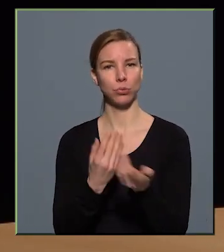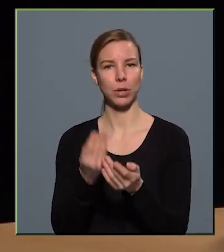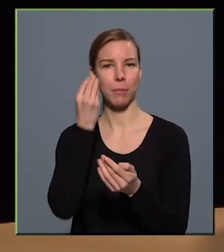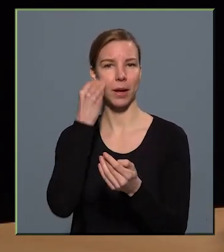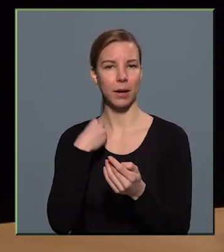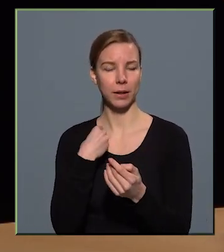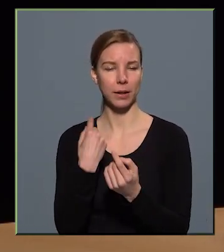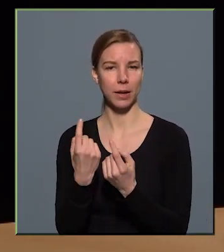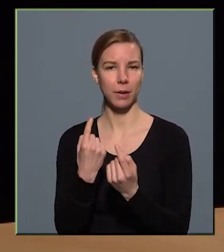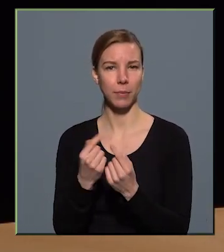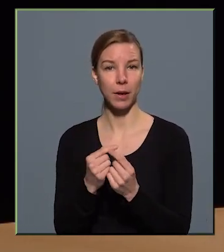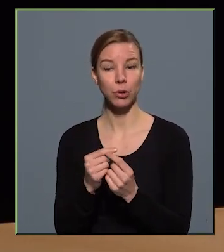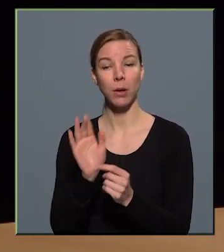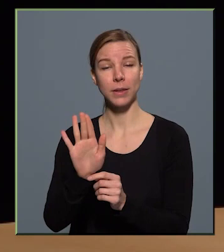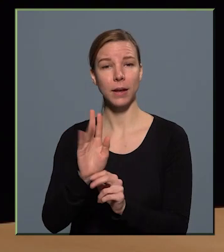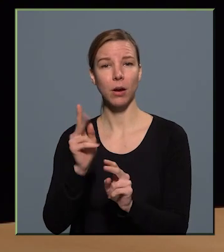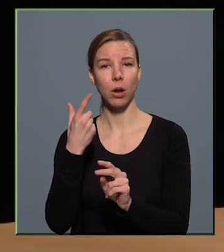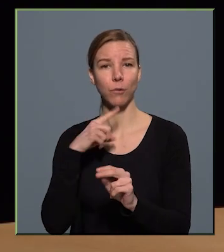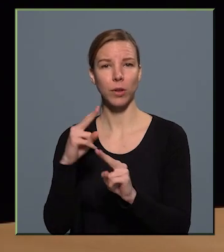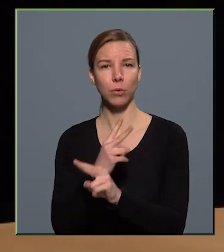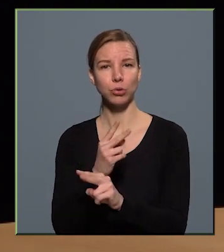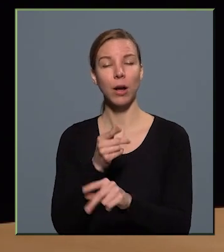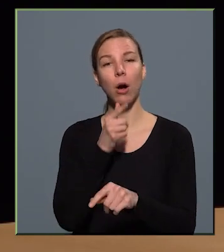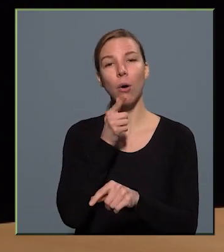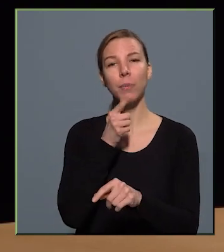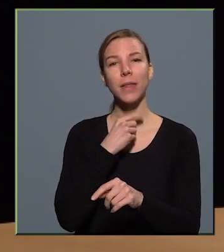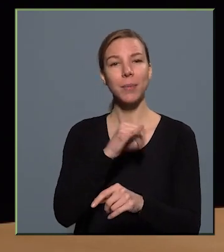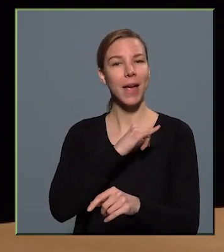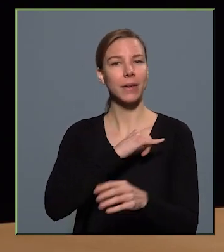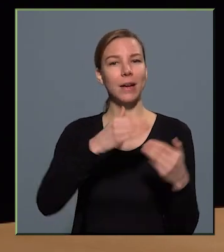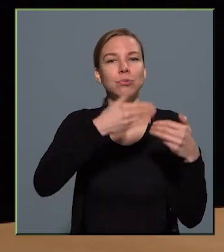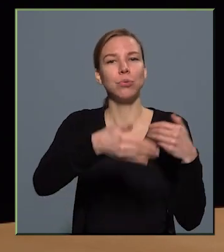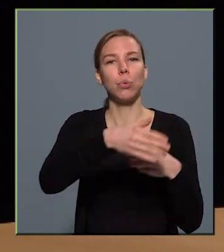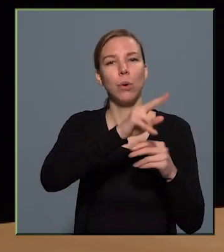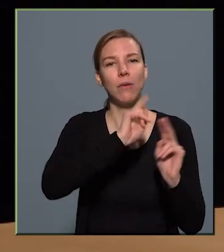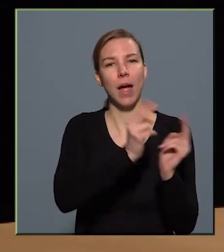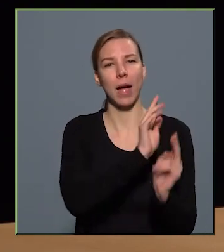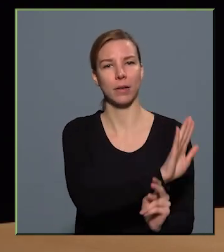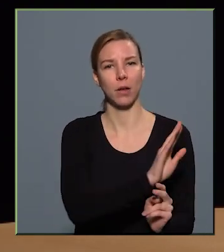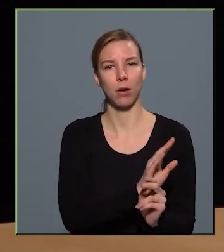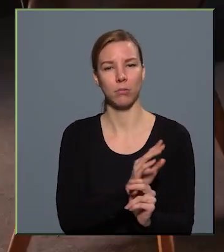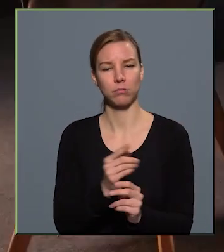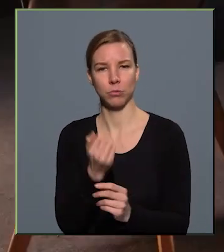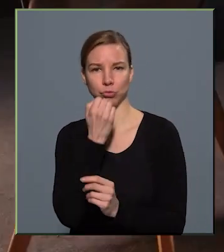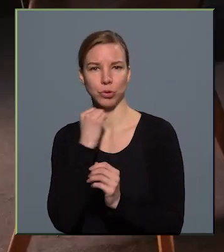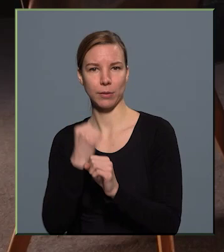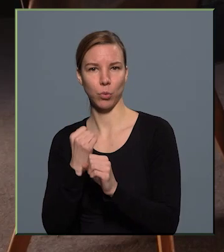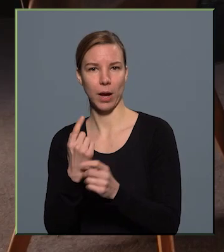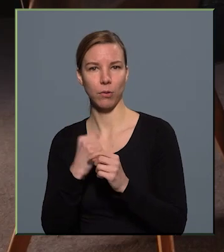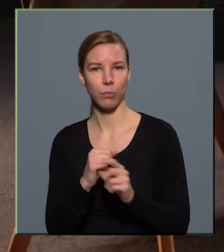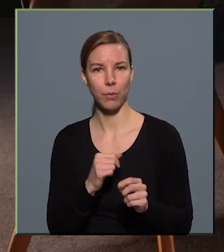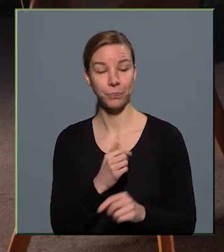hiszen nekik nyilván pedig arra volt szükségük, hogy mi az, ami érdekes a külvilág számára abból, amit ők csinálnak. Egyetemi